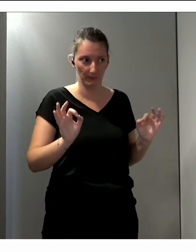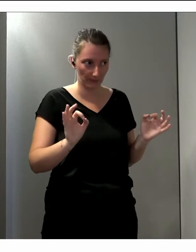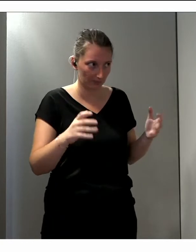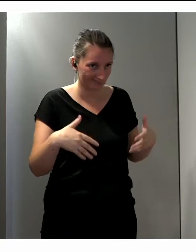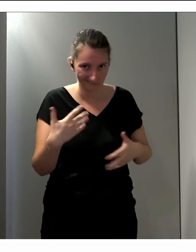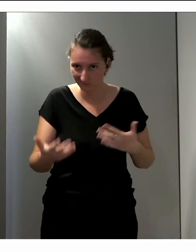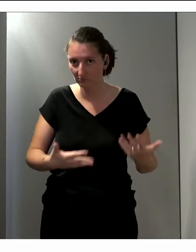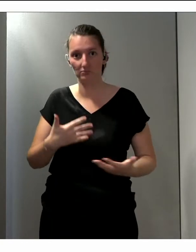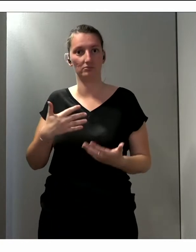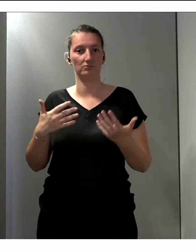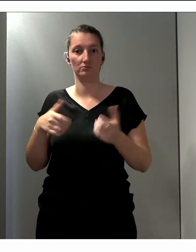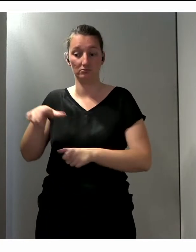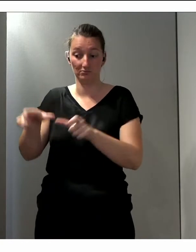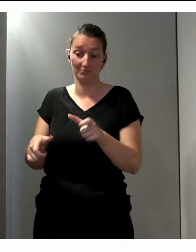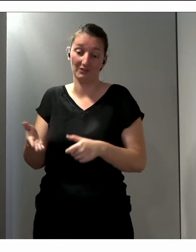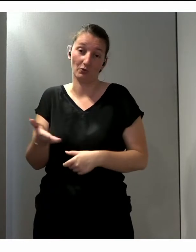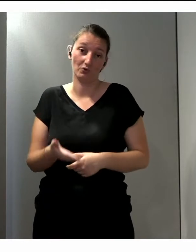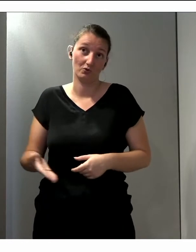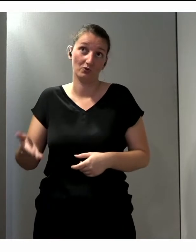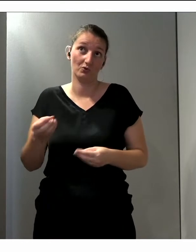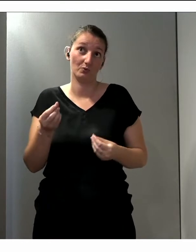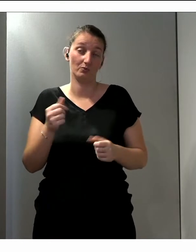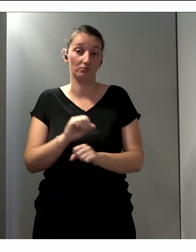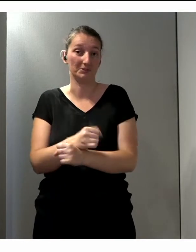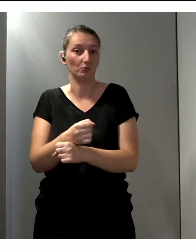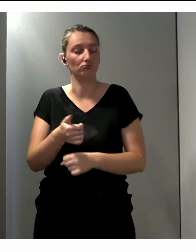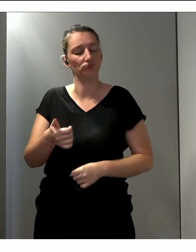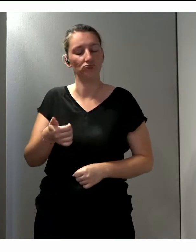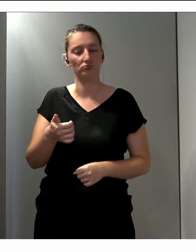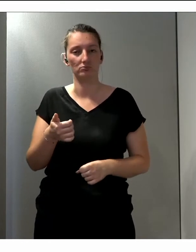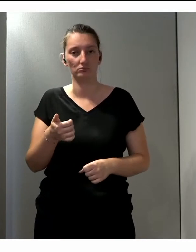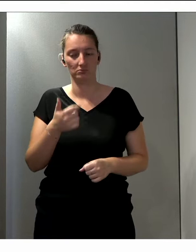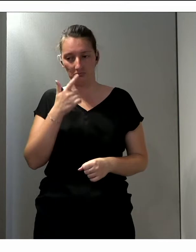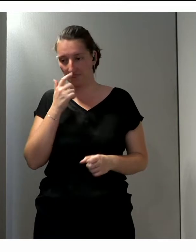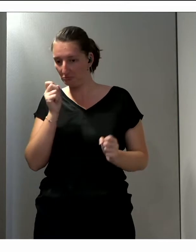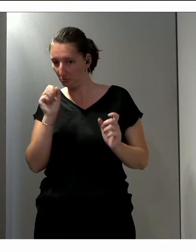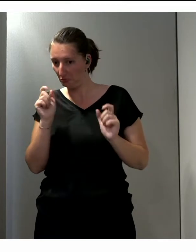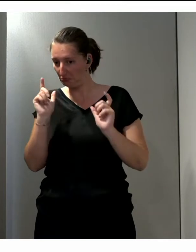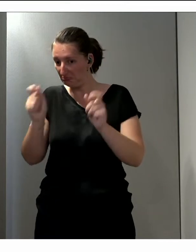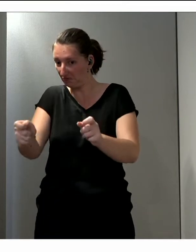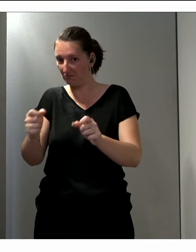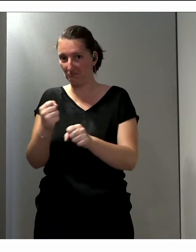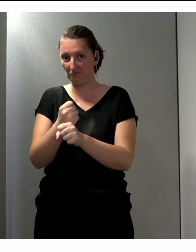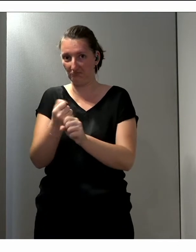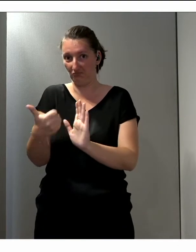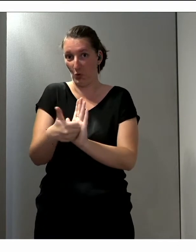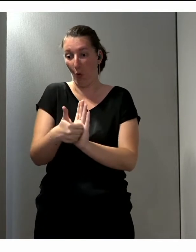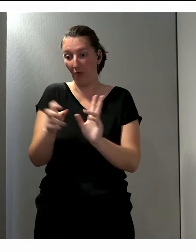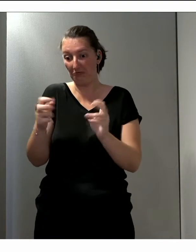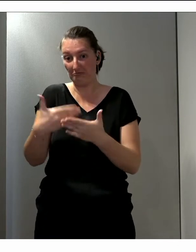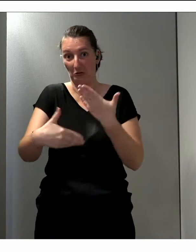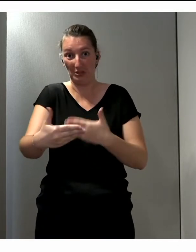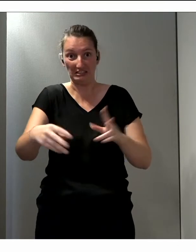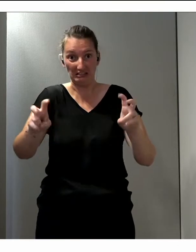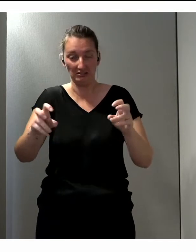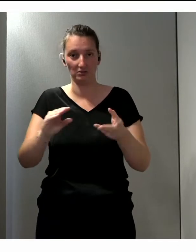certains détenus sont du coup un peu pressentis pour faire ce travail, alors avec différentes catégories, sauf que bon, ils ne sont pas formés. Il est